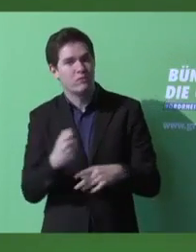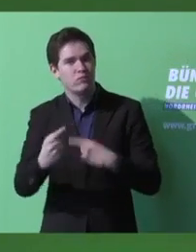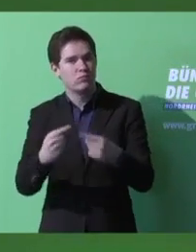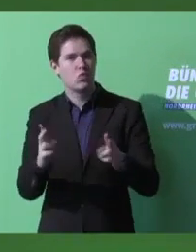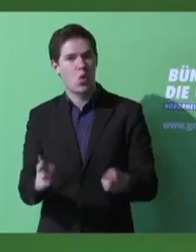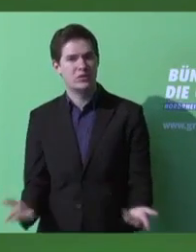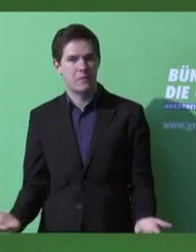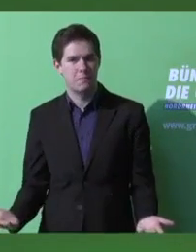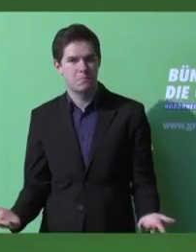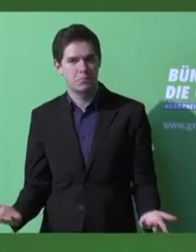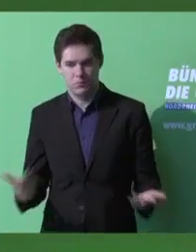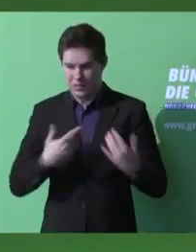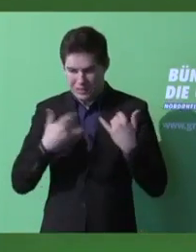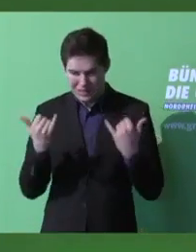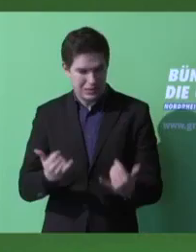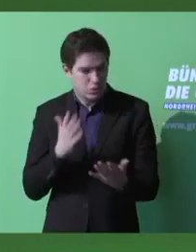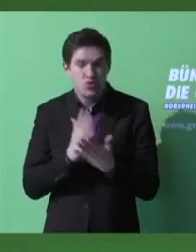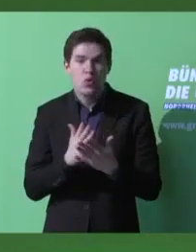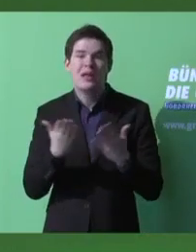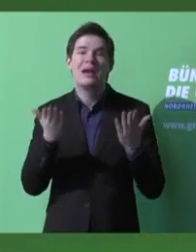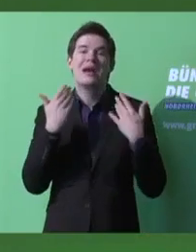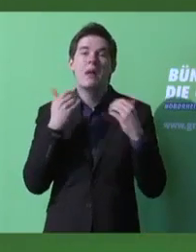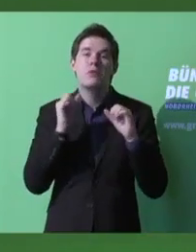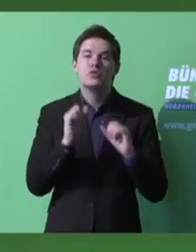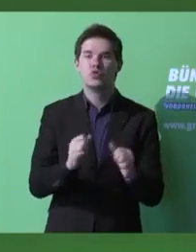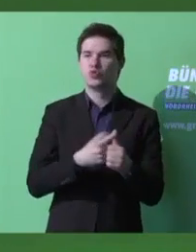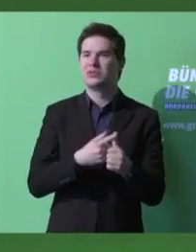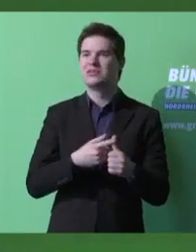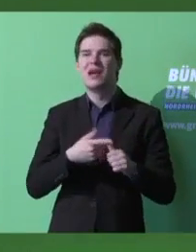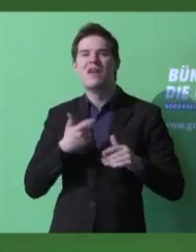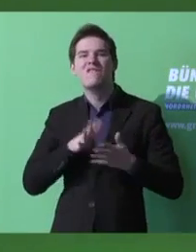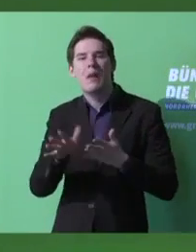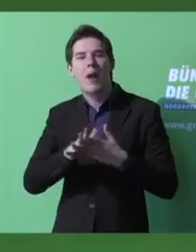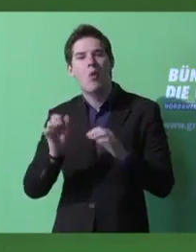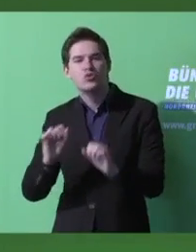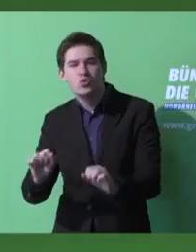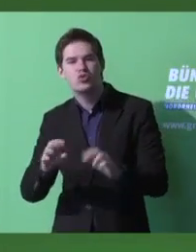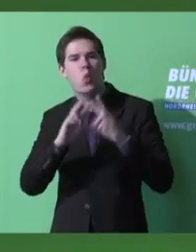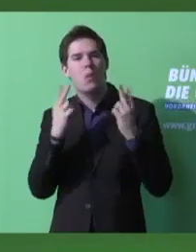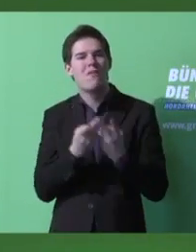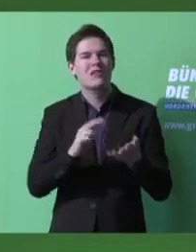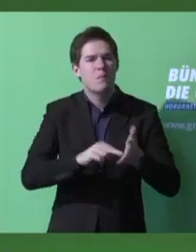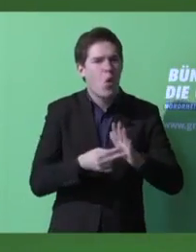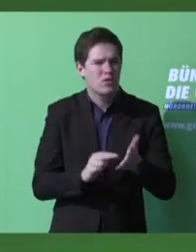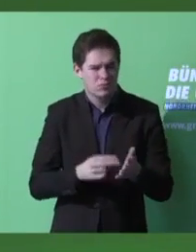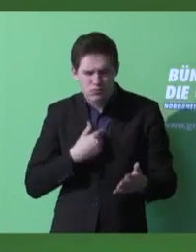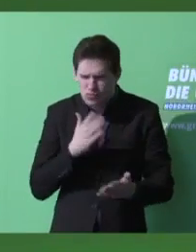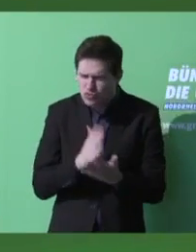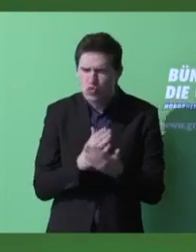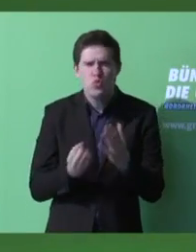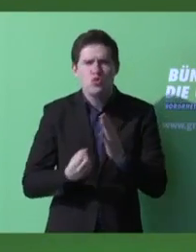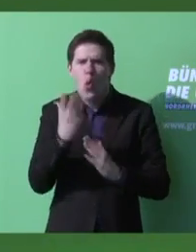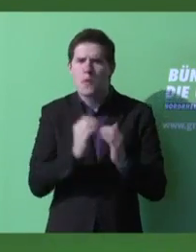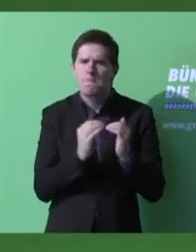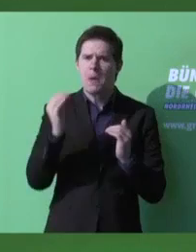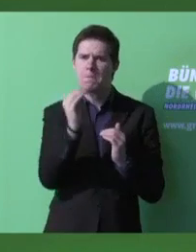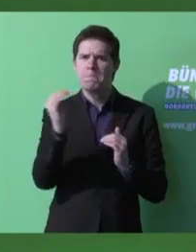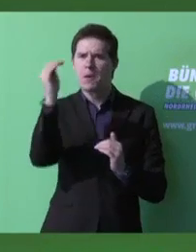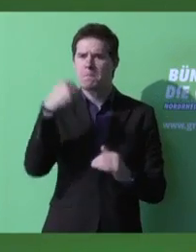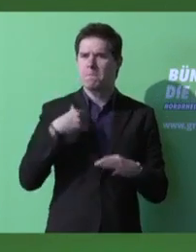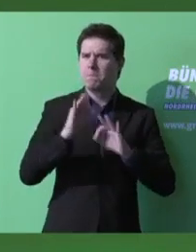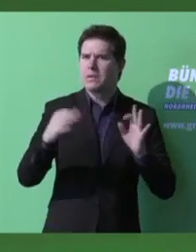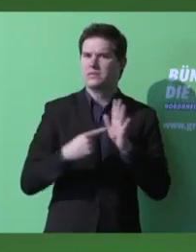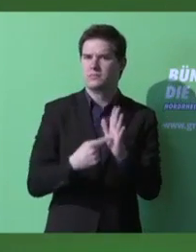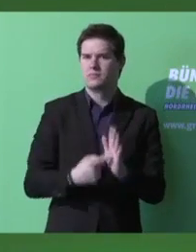setzen Maßstäbe in der Klimaschutz- und Verbraucher- und Umweltpolitik hier als Grüne in Nordrhein-Westfalen.